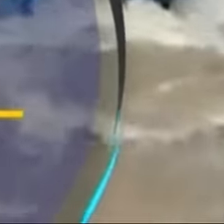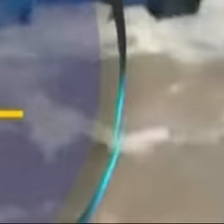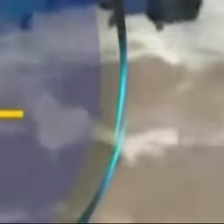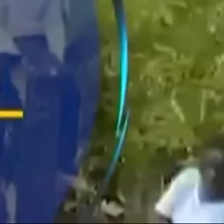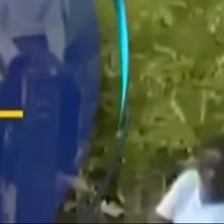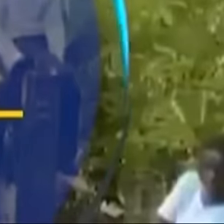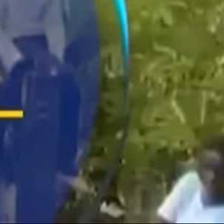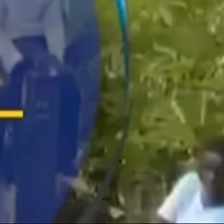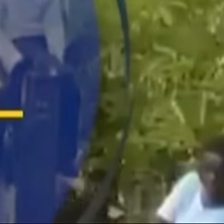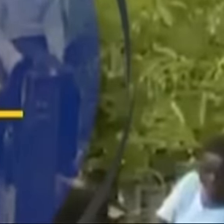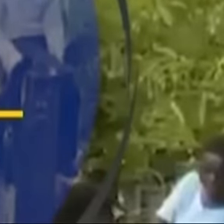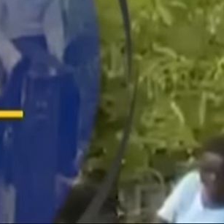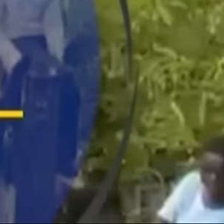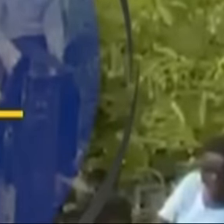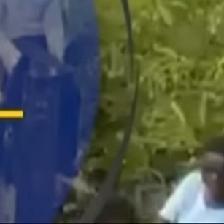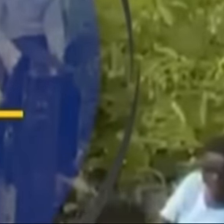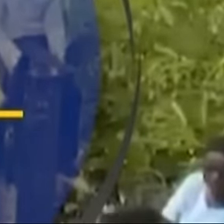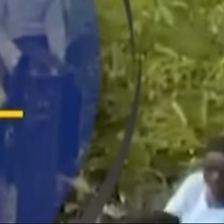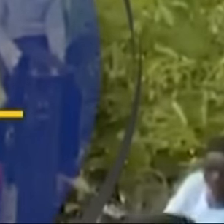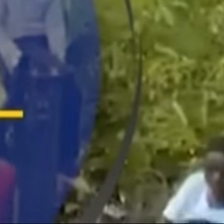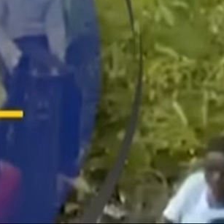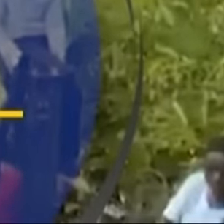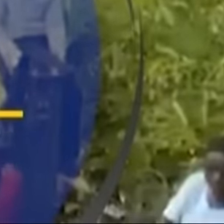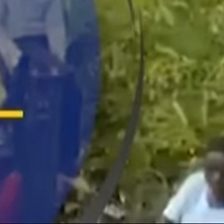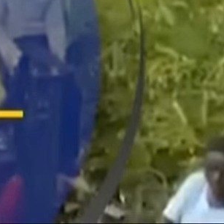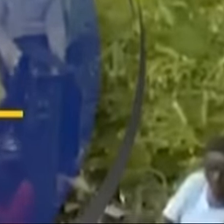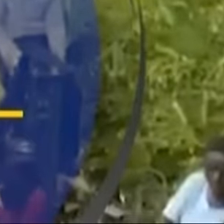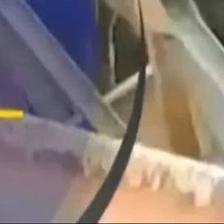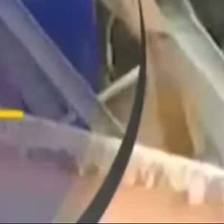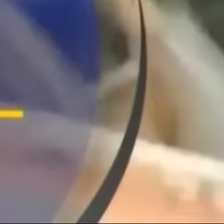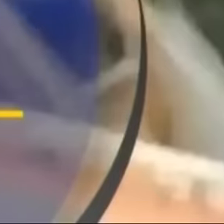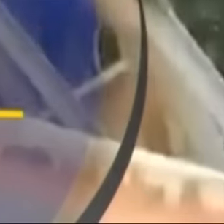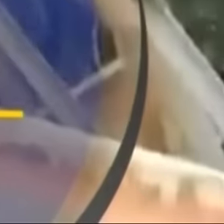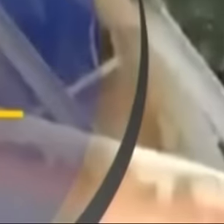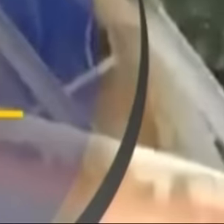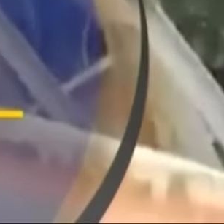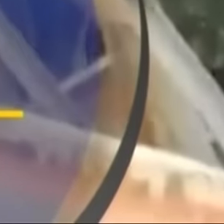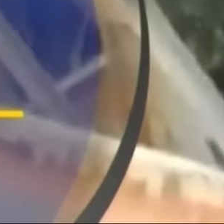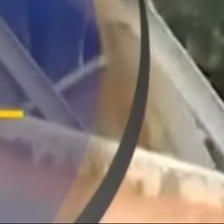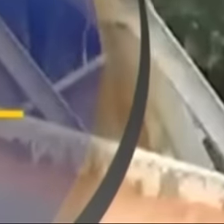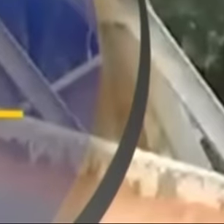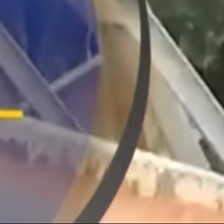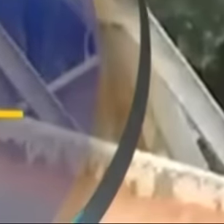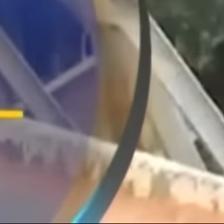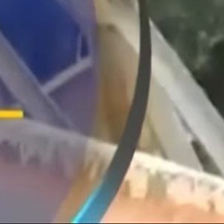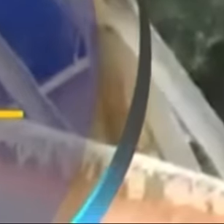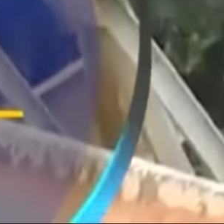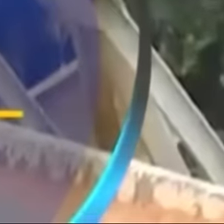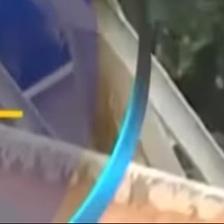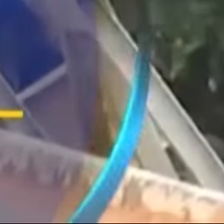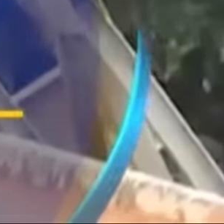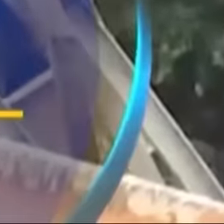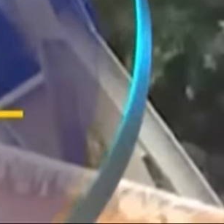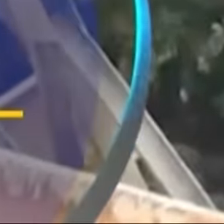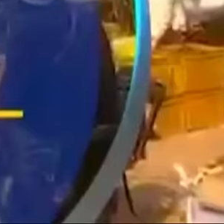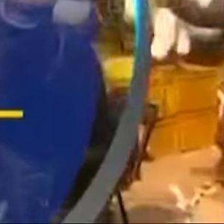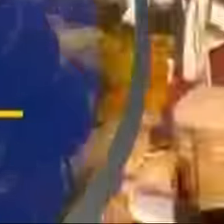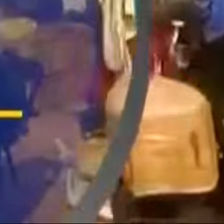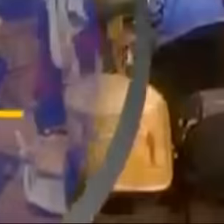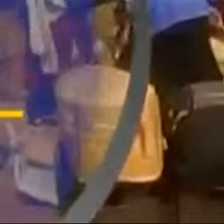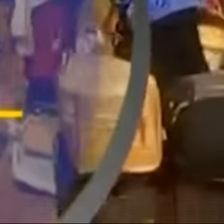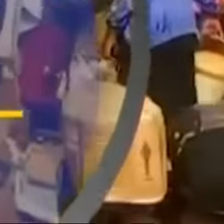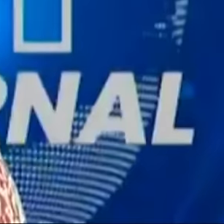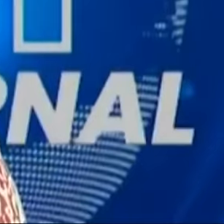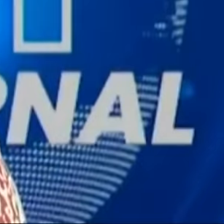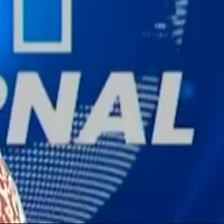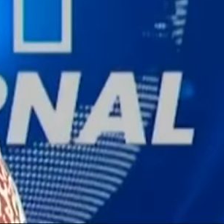Les échanges commerciaux dans ce coin du pays se font au ralenti, d'où ce cri de détresse SOS de la